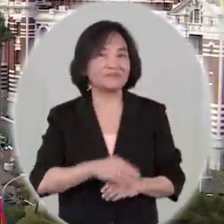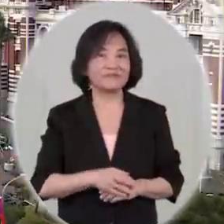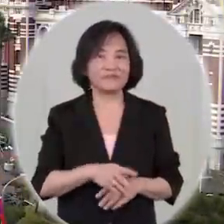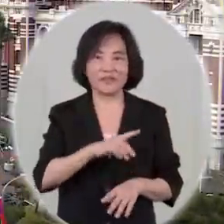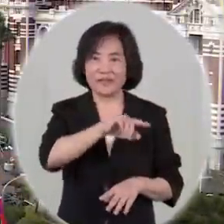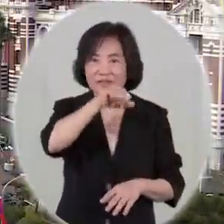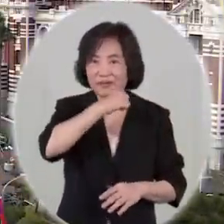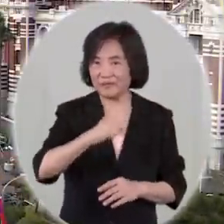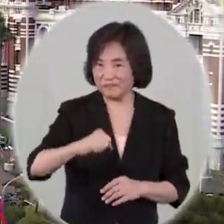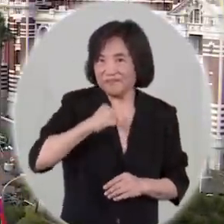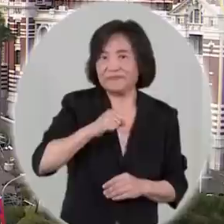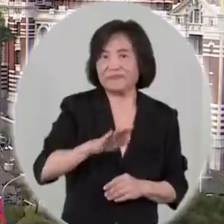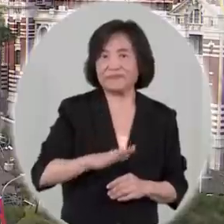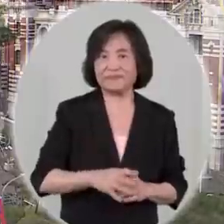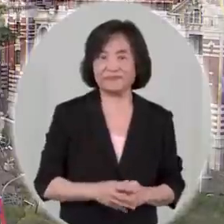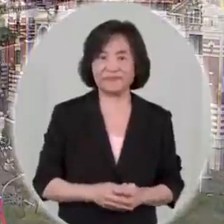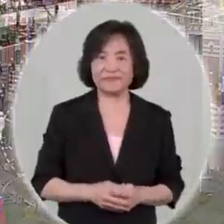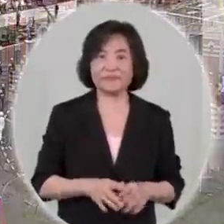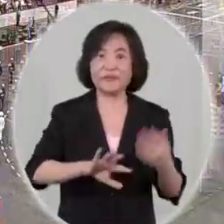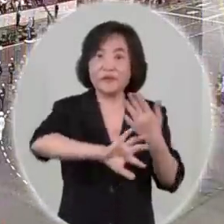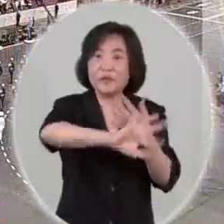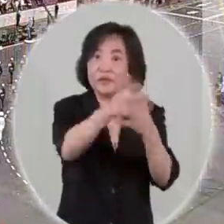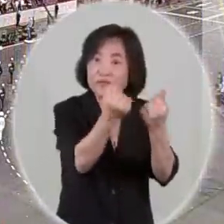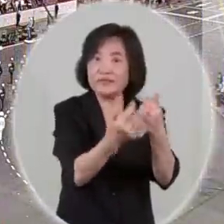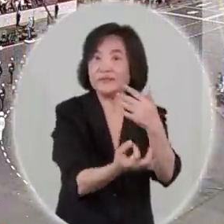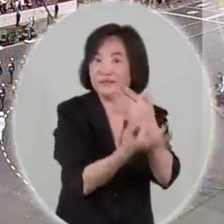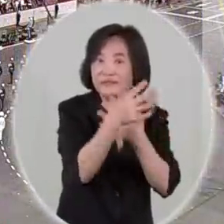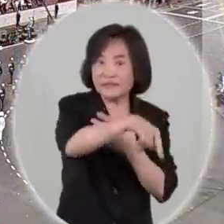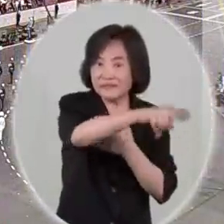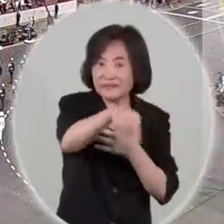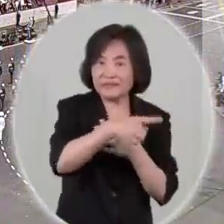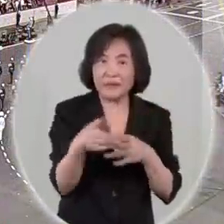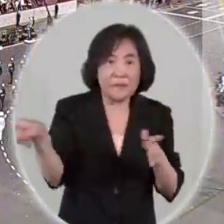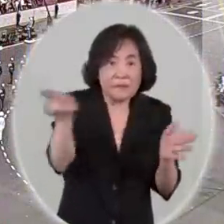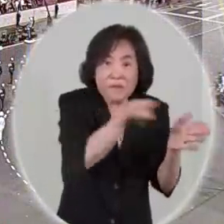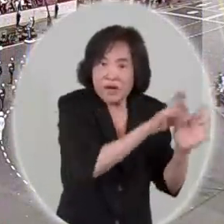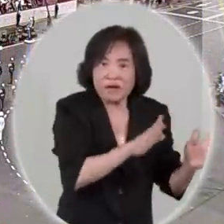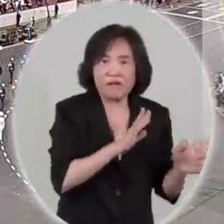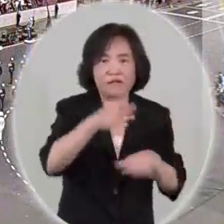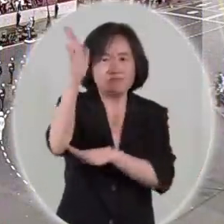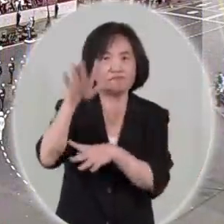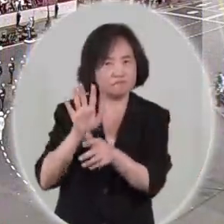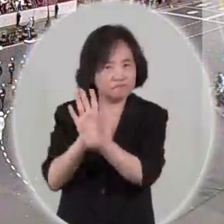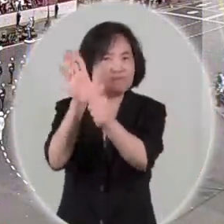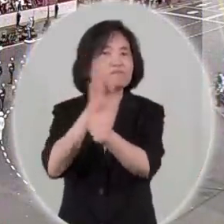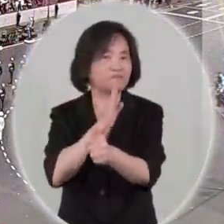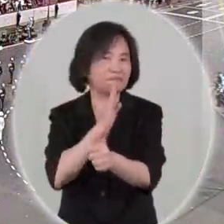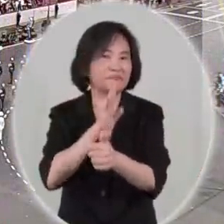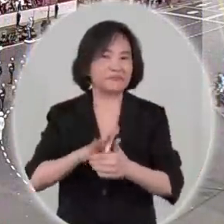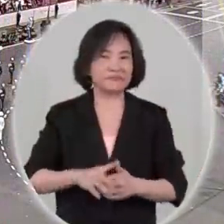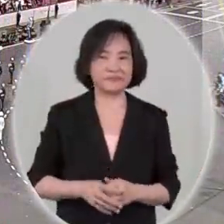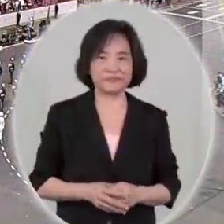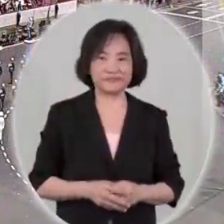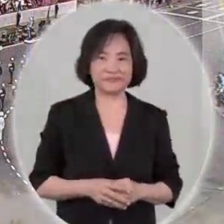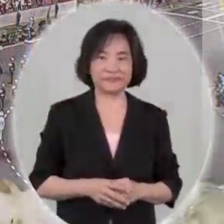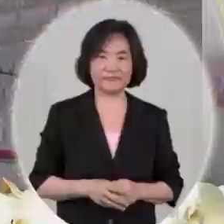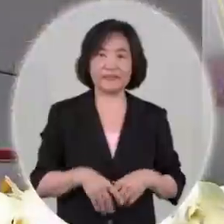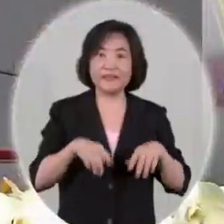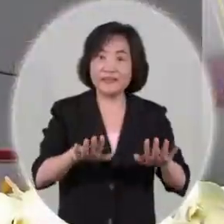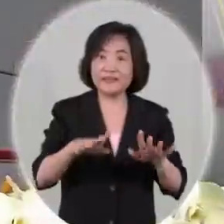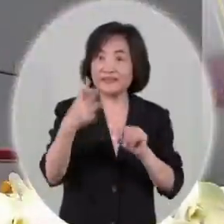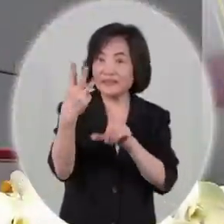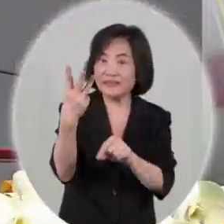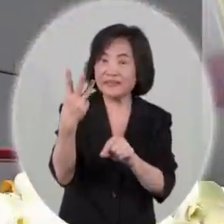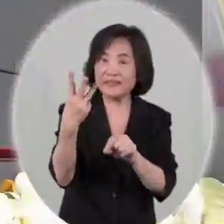量。旅居海外的侨胞永远是政府最坚实的重要后盾。今年